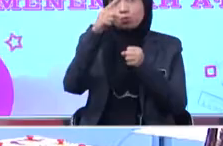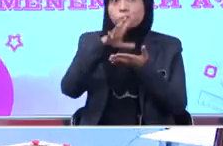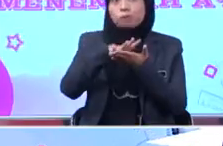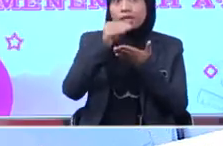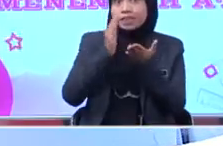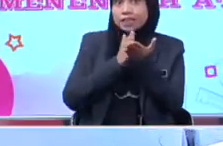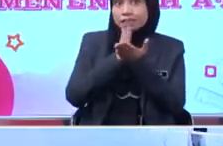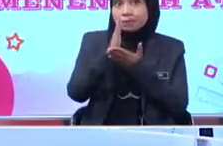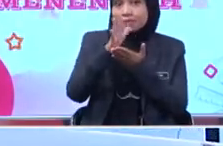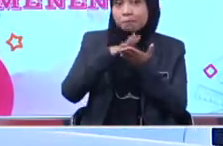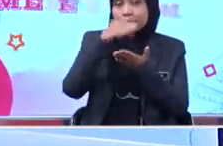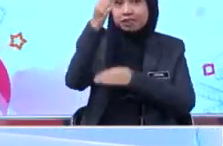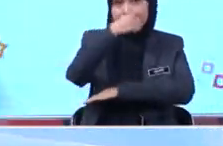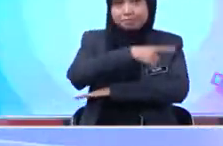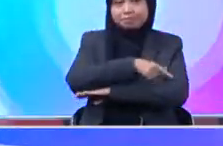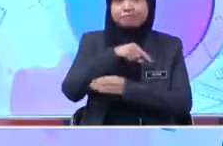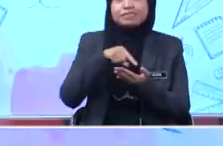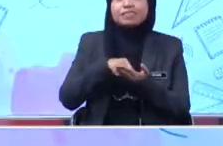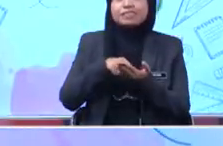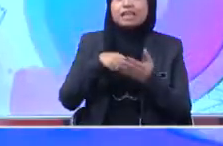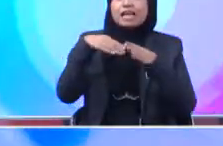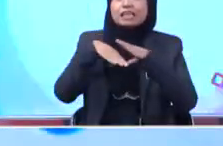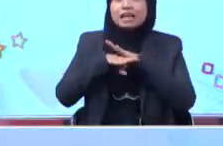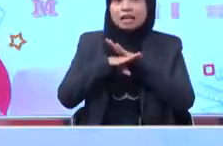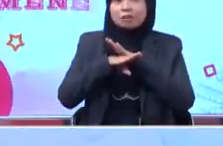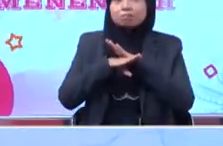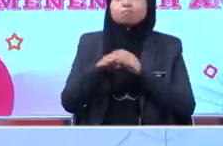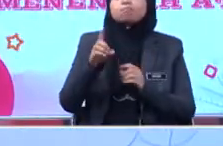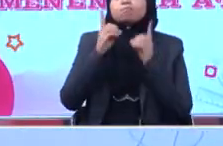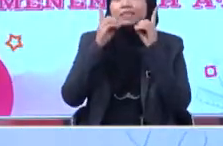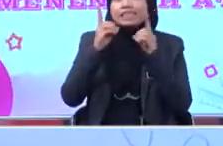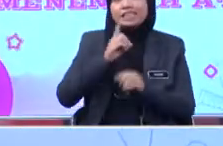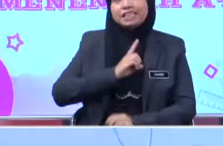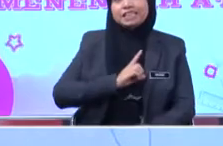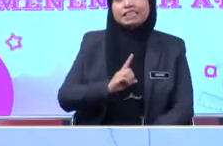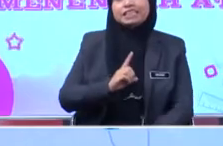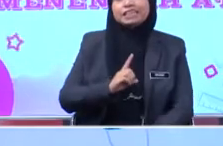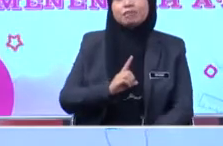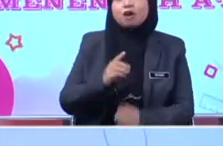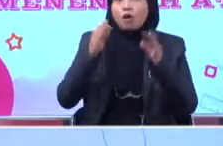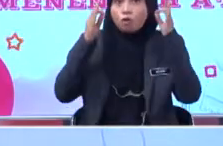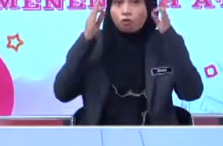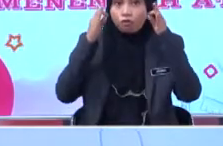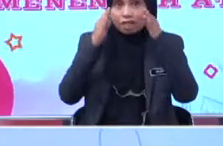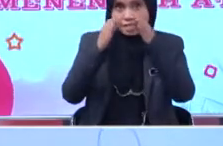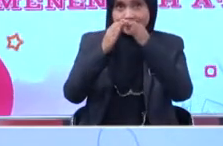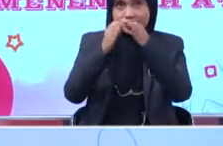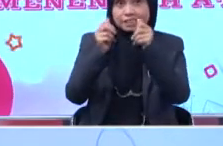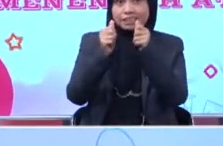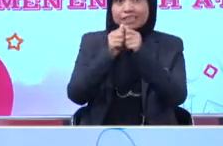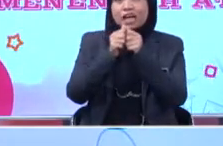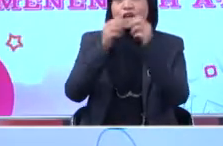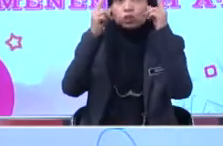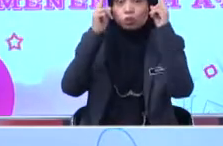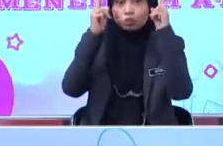teruskan pembelajaran kita padahal ini dalam mata pelajaran Pendidikan Islam fokusnya bersama dengan Ustadz